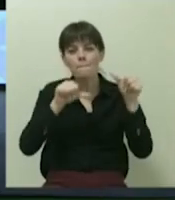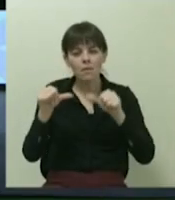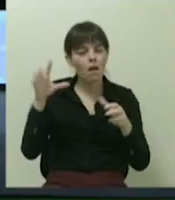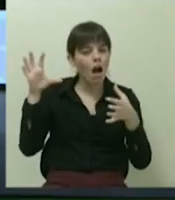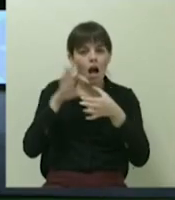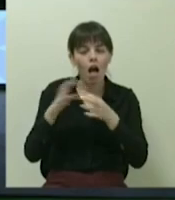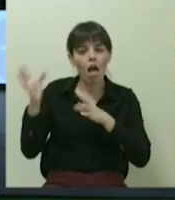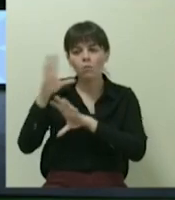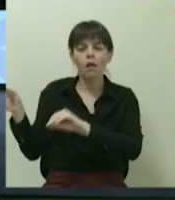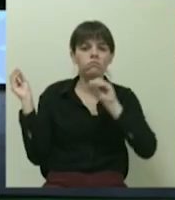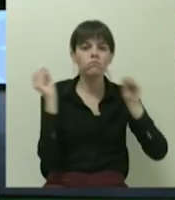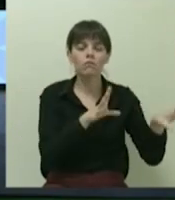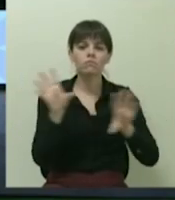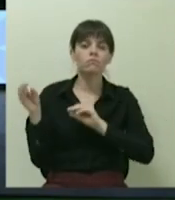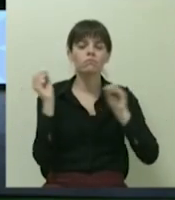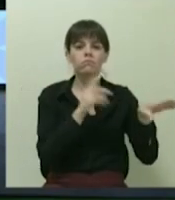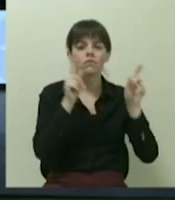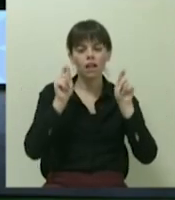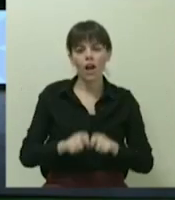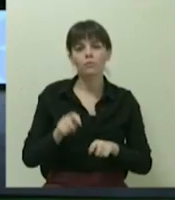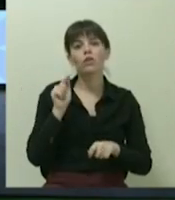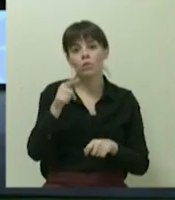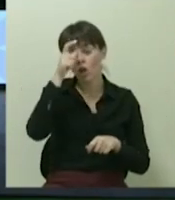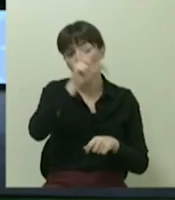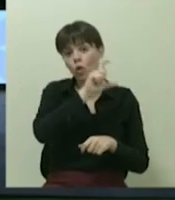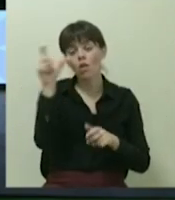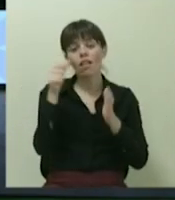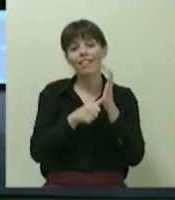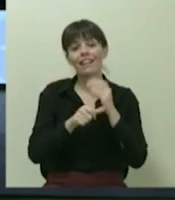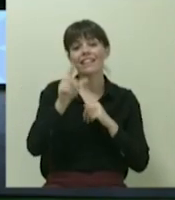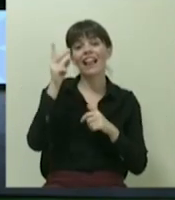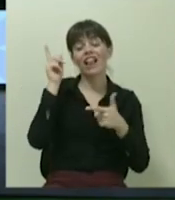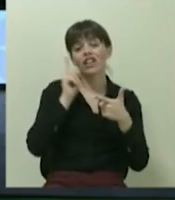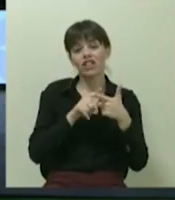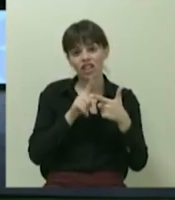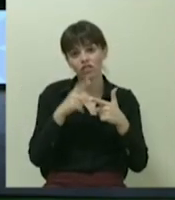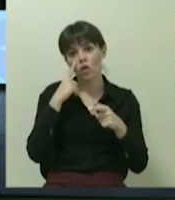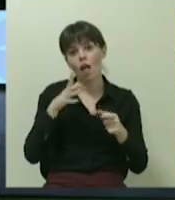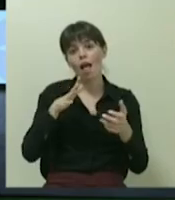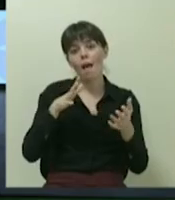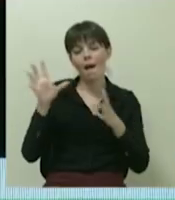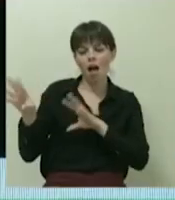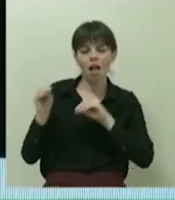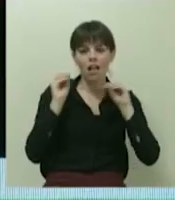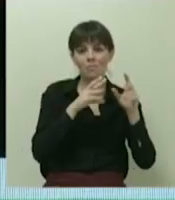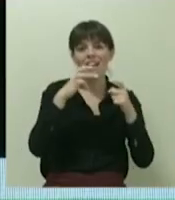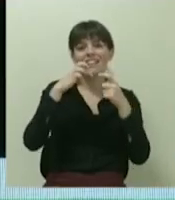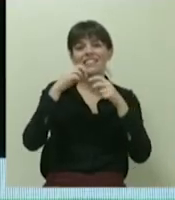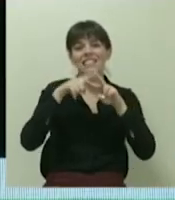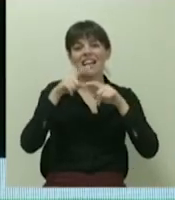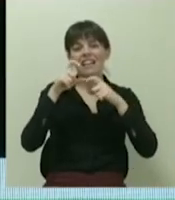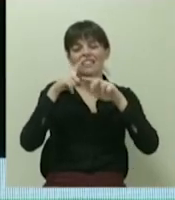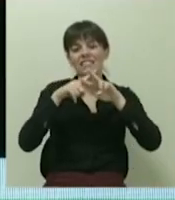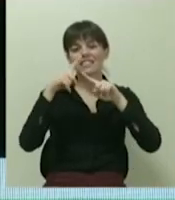etmişler. Ve bu Türkiye tarihindeki ikinci imha edilen rasathane. Bir de